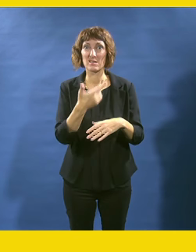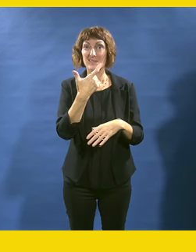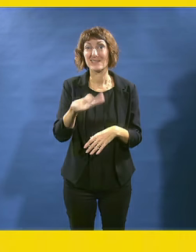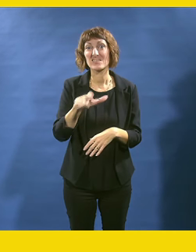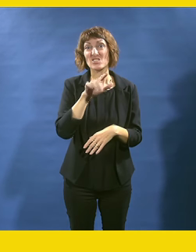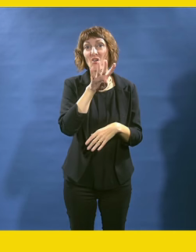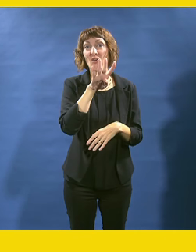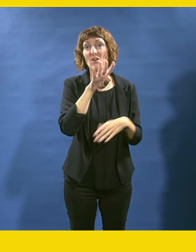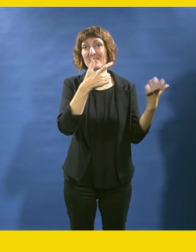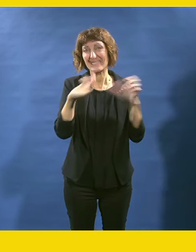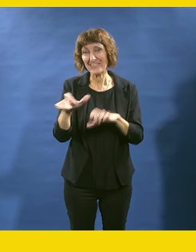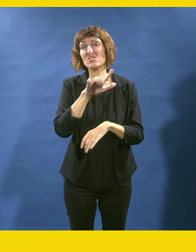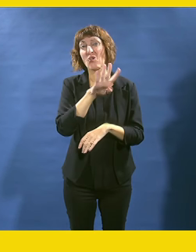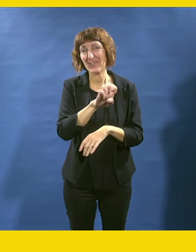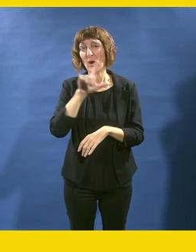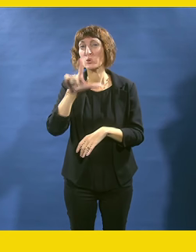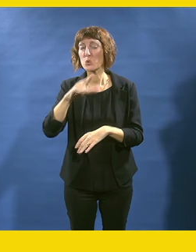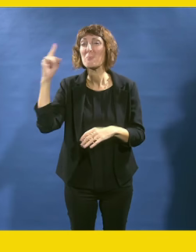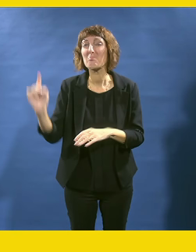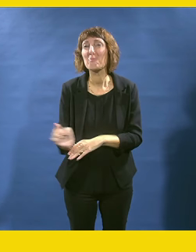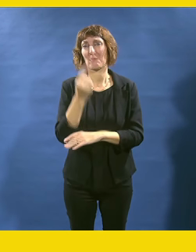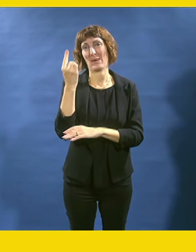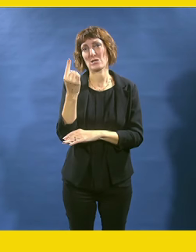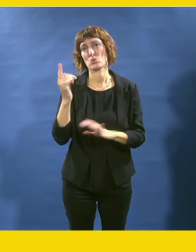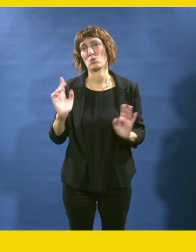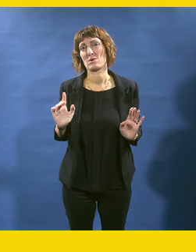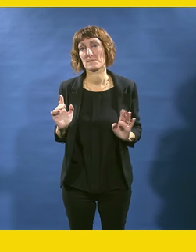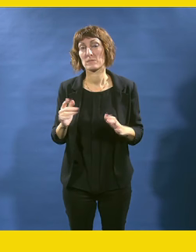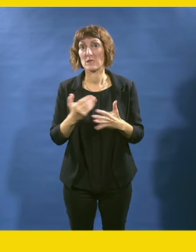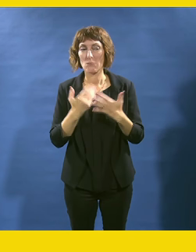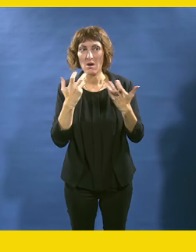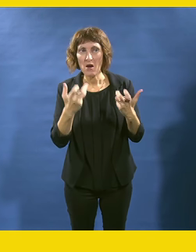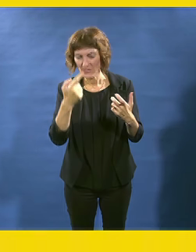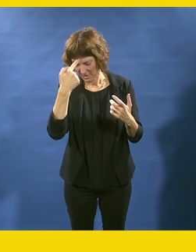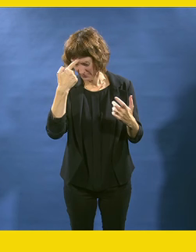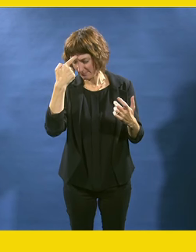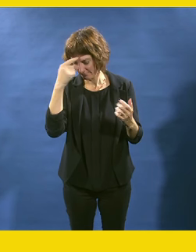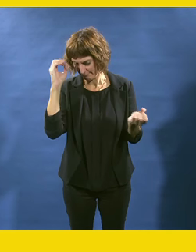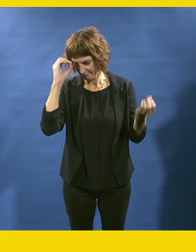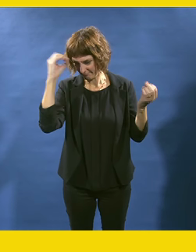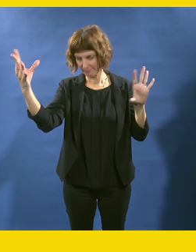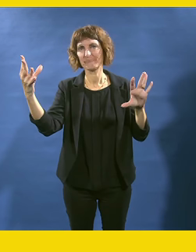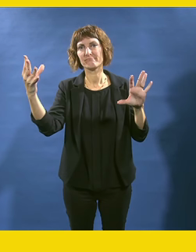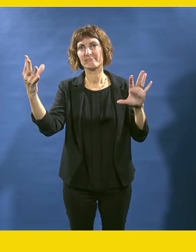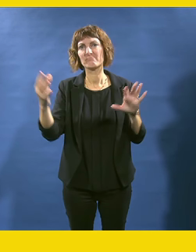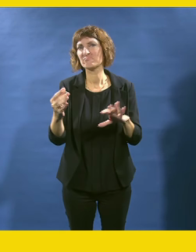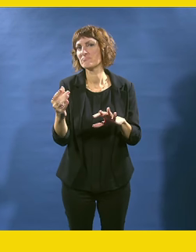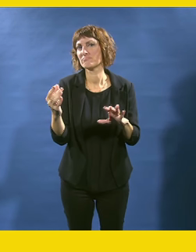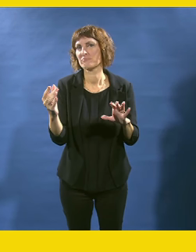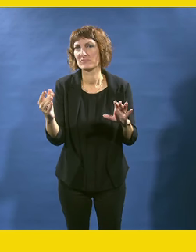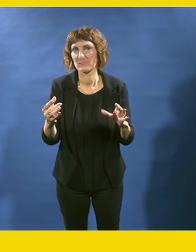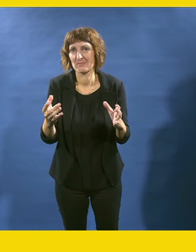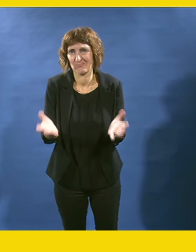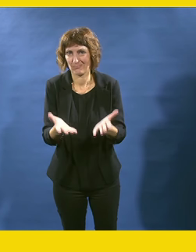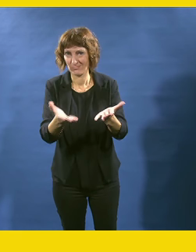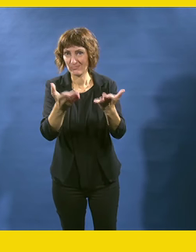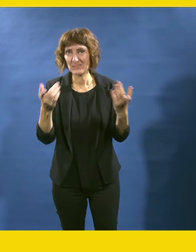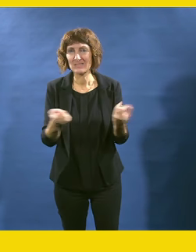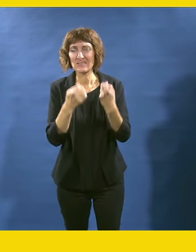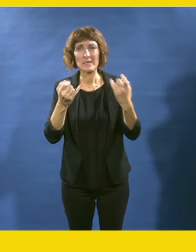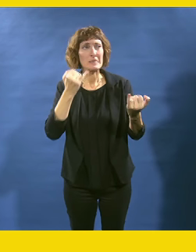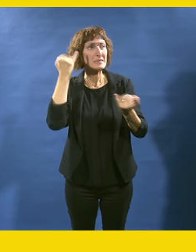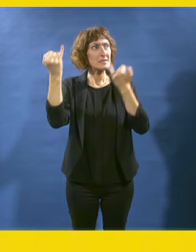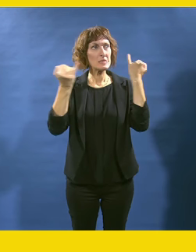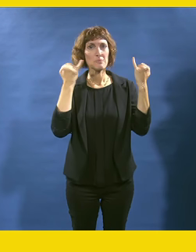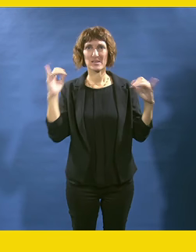jour. Et j'aimerais vous inviter une seconde à faire cet exercice mental consistant à imaginer que le